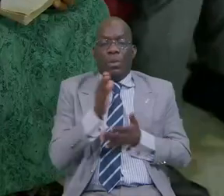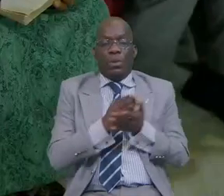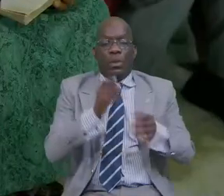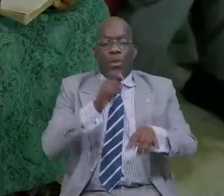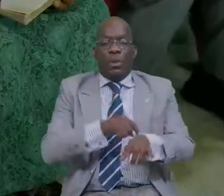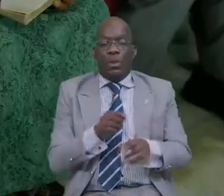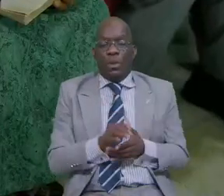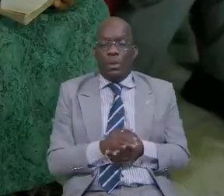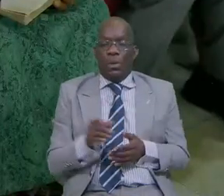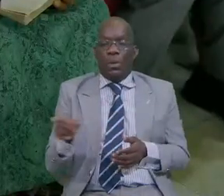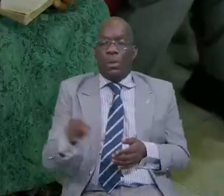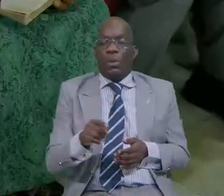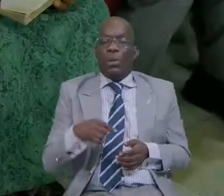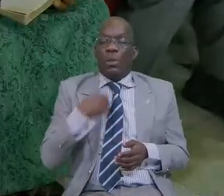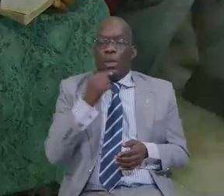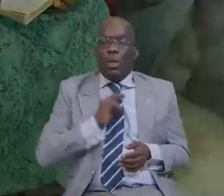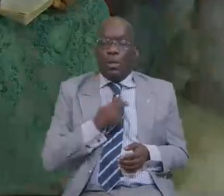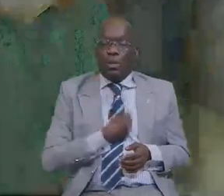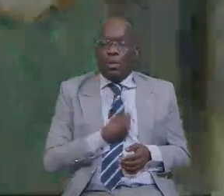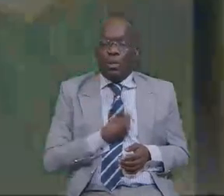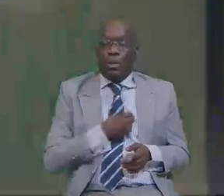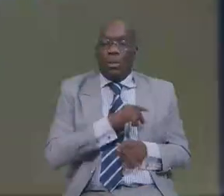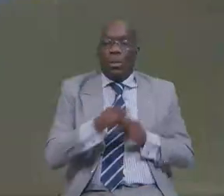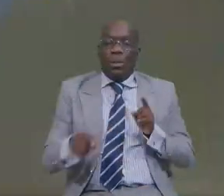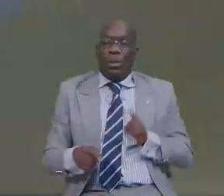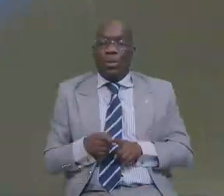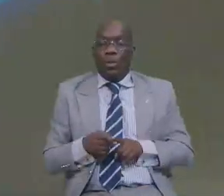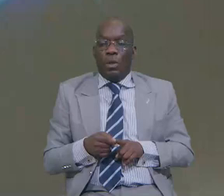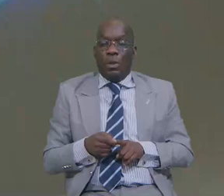parfois, ils nous disent,